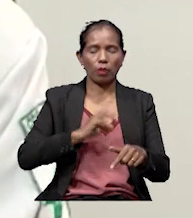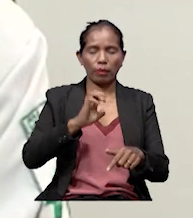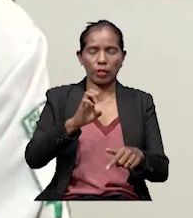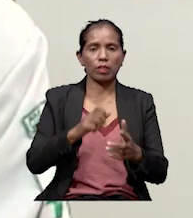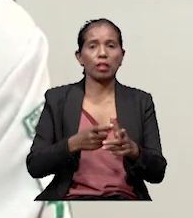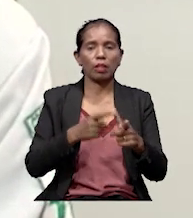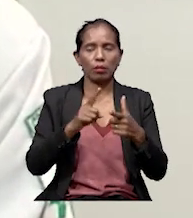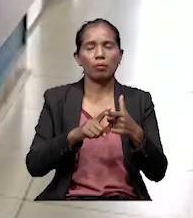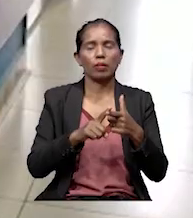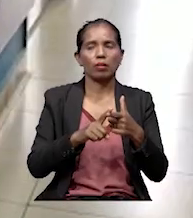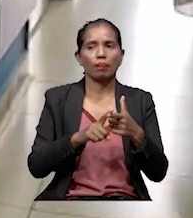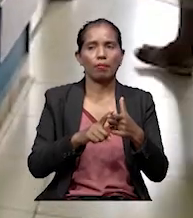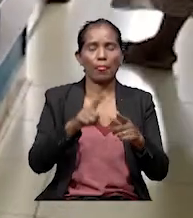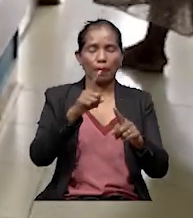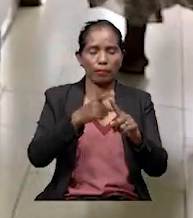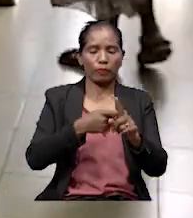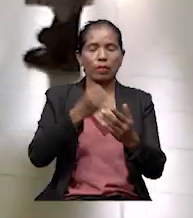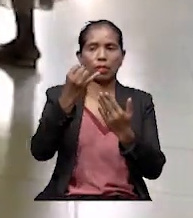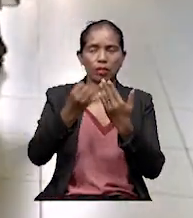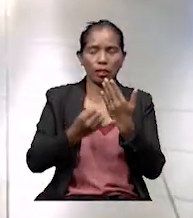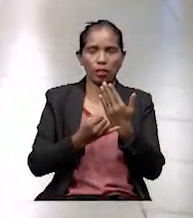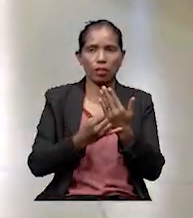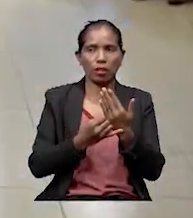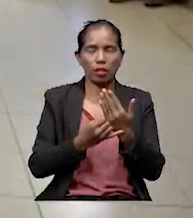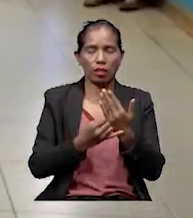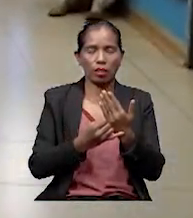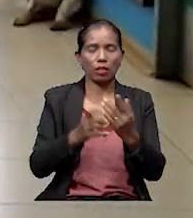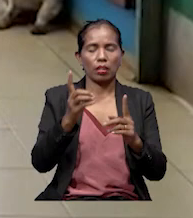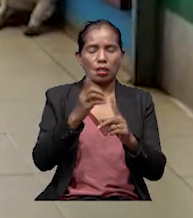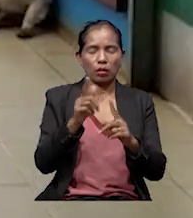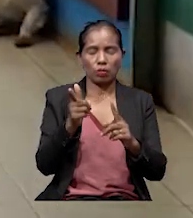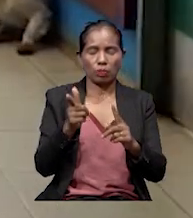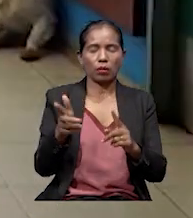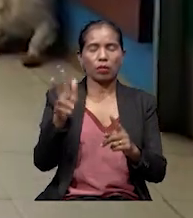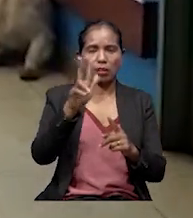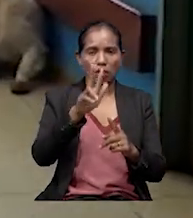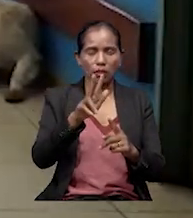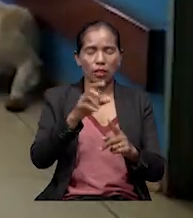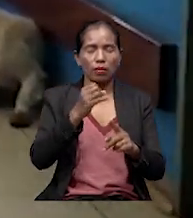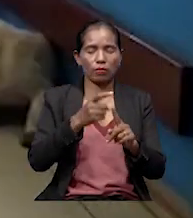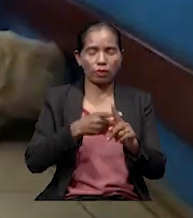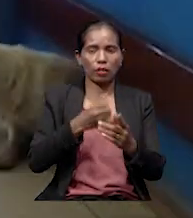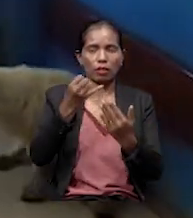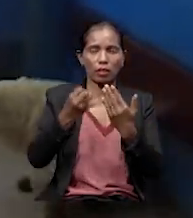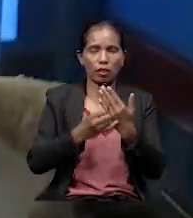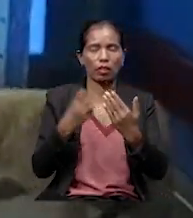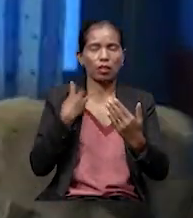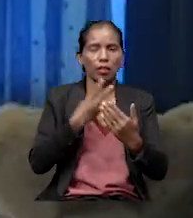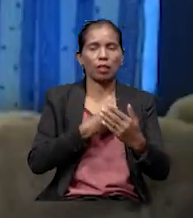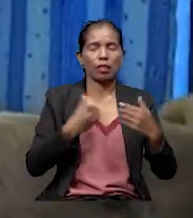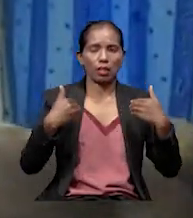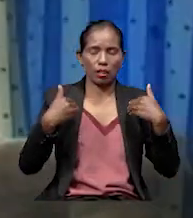fali fulan janeiro to data dia 23 né 23 de janeiro né ita hia